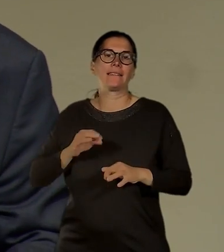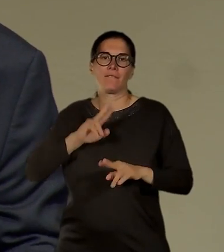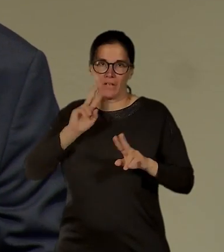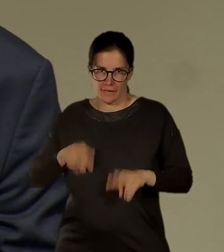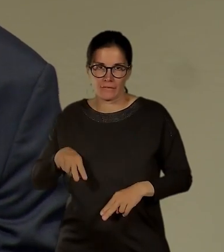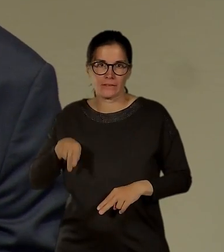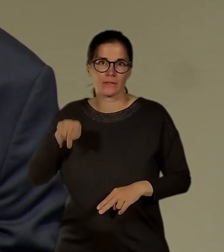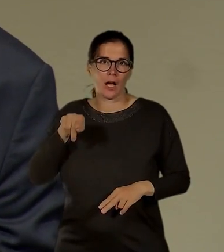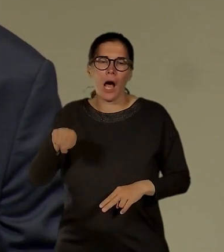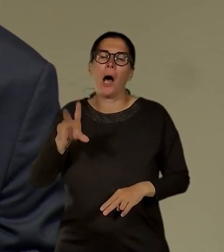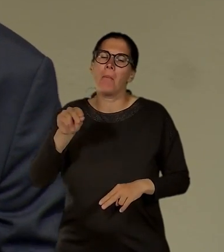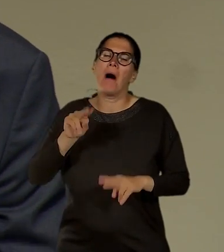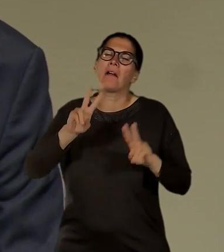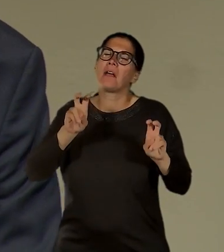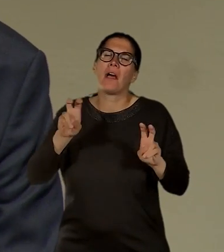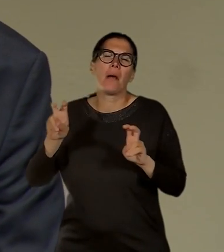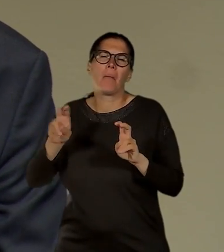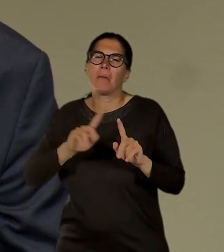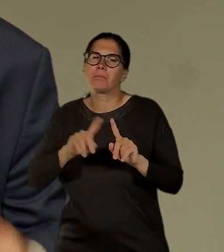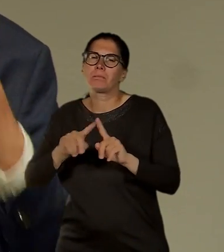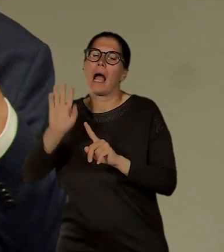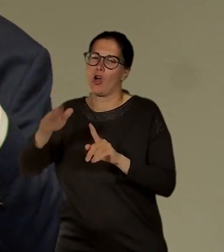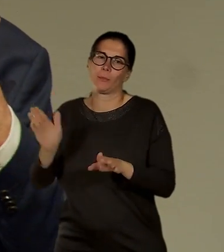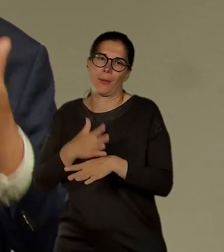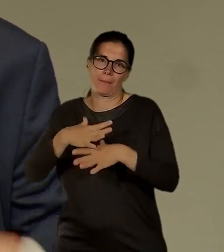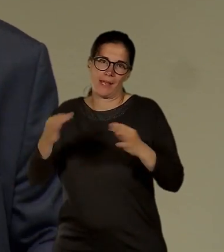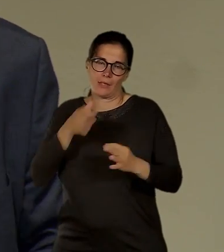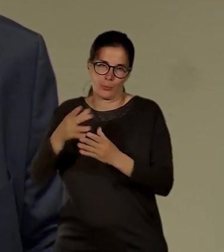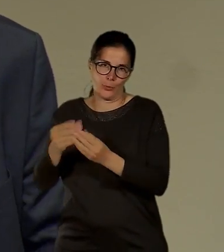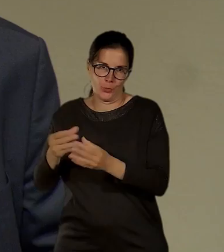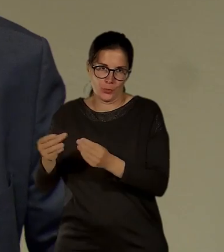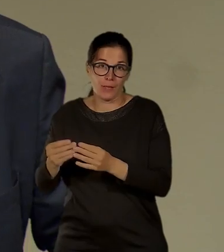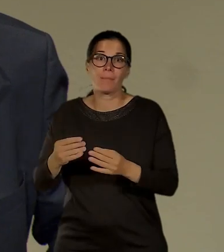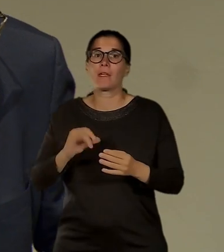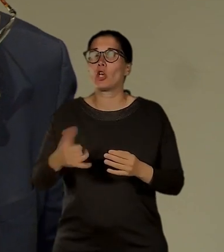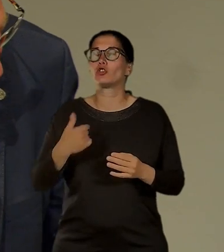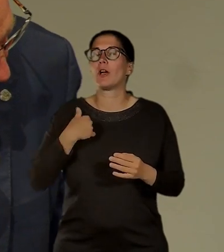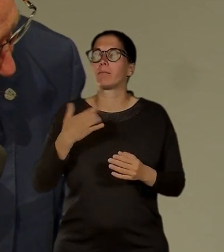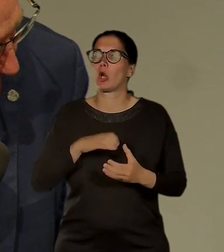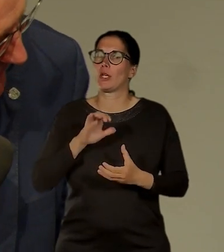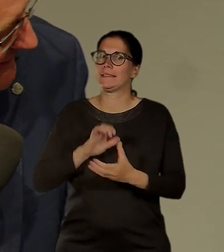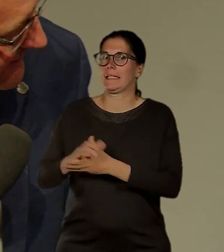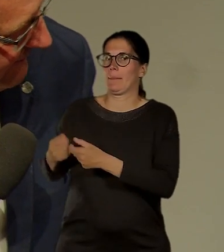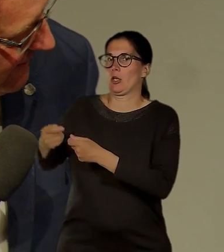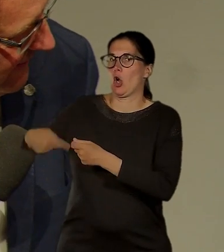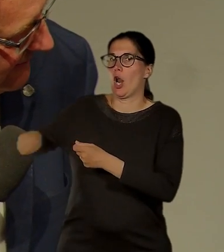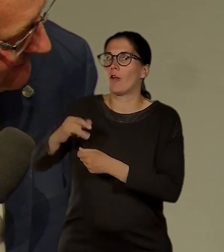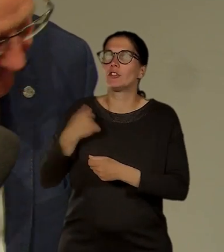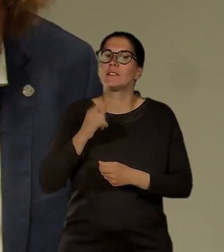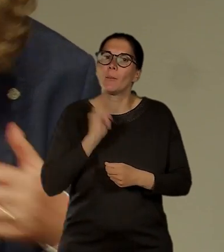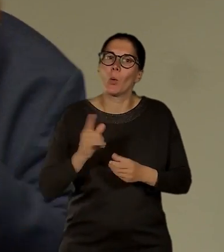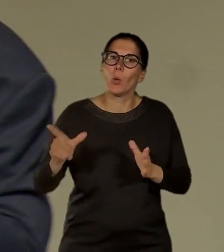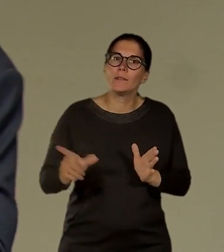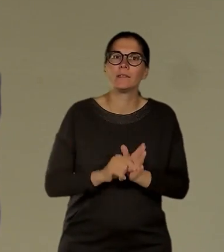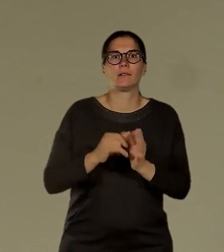témat, tak bych to nechal po prázdninách. A ještě jenom chci, já jsem slíbil kolegům, že vždycky říkám příběh z dětství, jo.